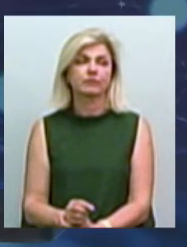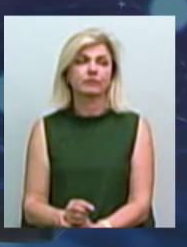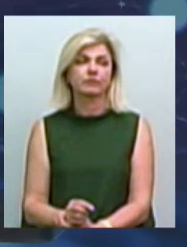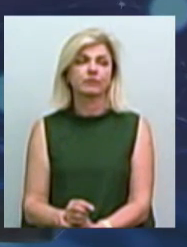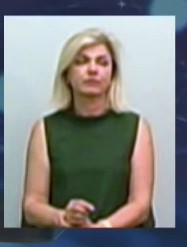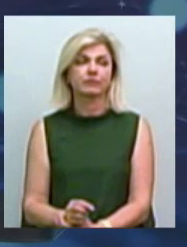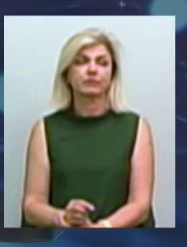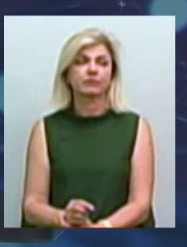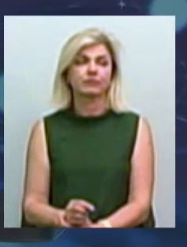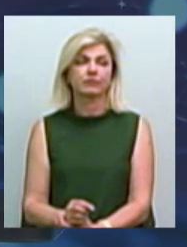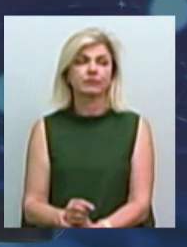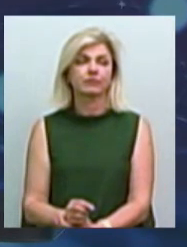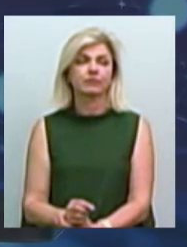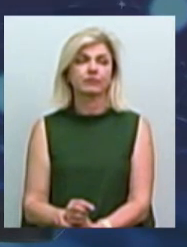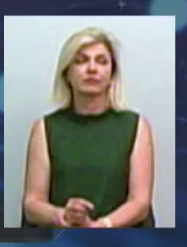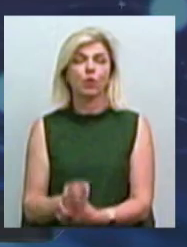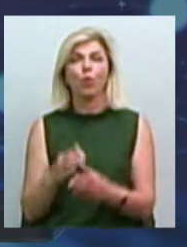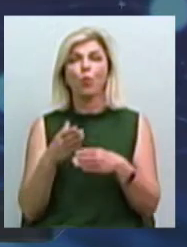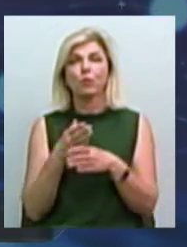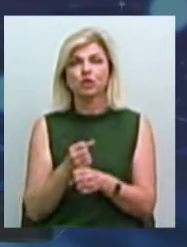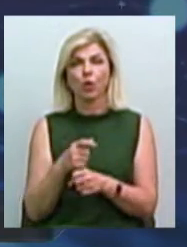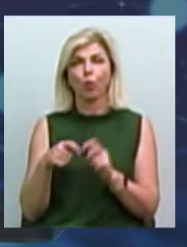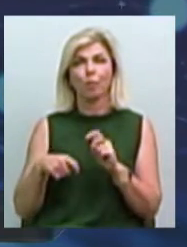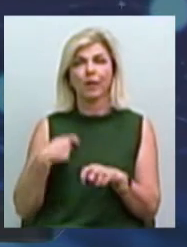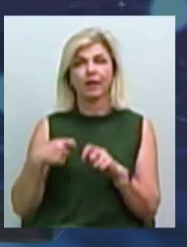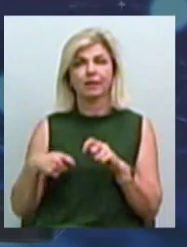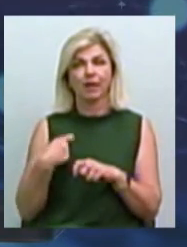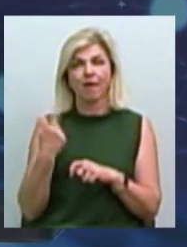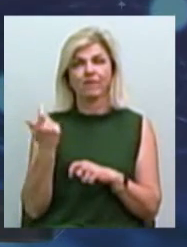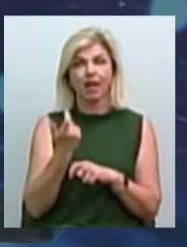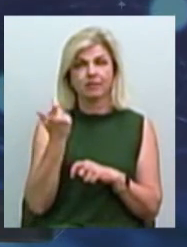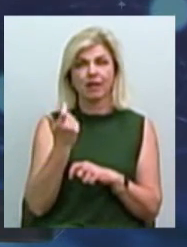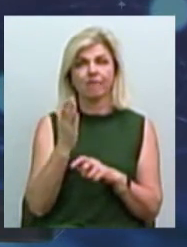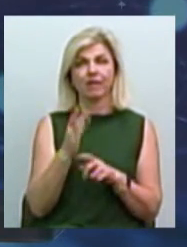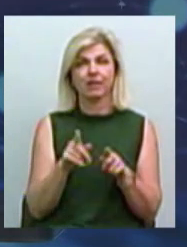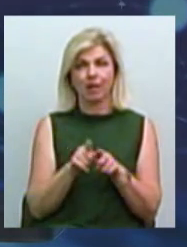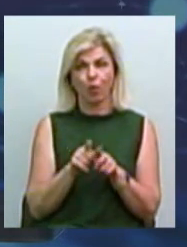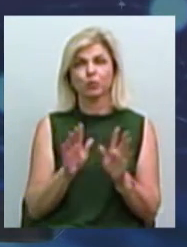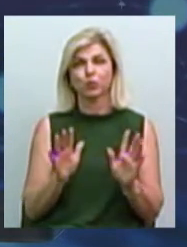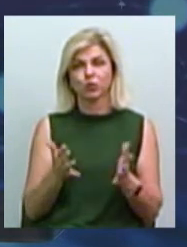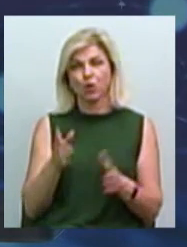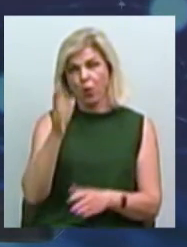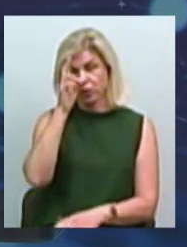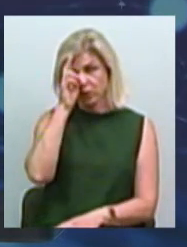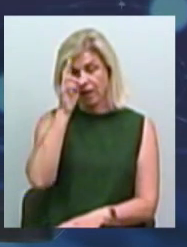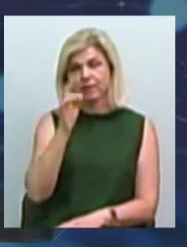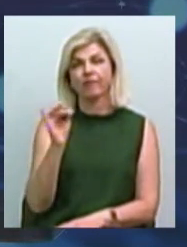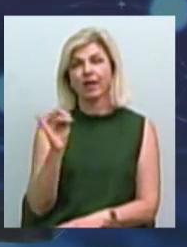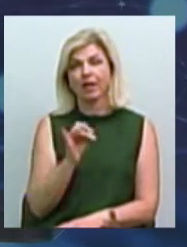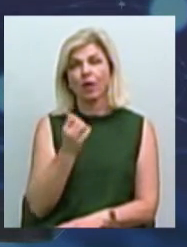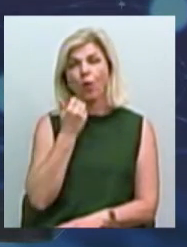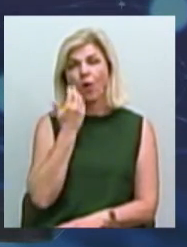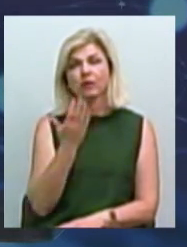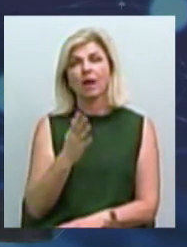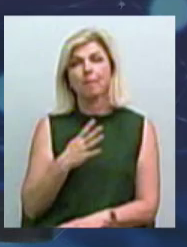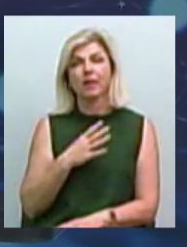обрезает убытки, уменьшает убытки владельца, в данном случае государства. И в частности, когда